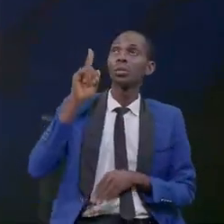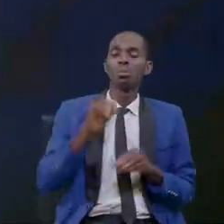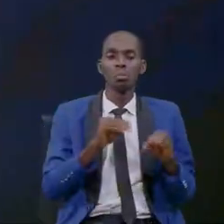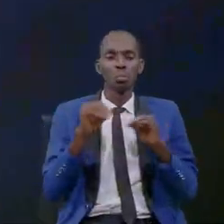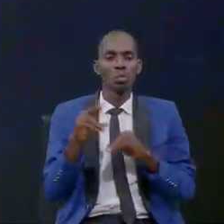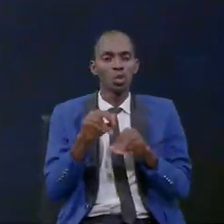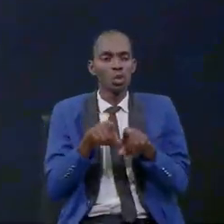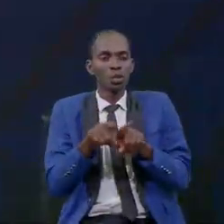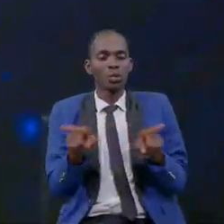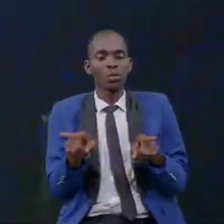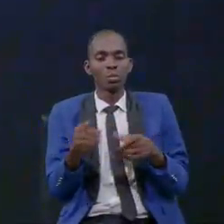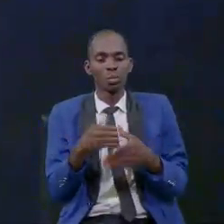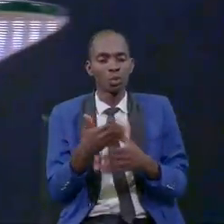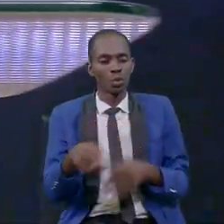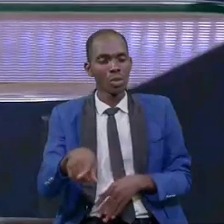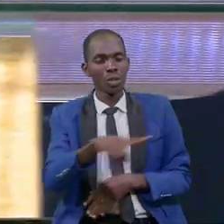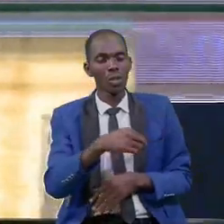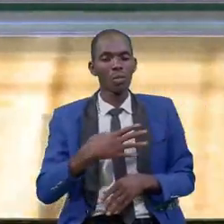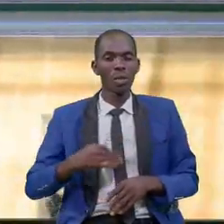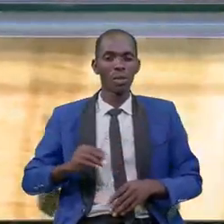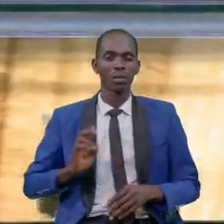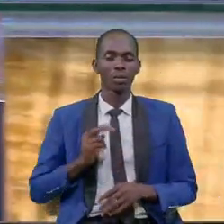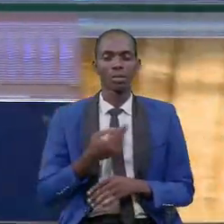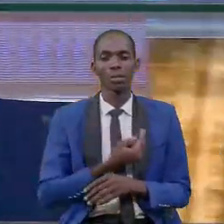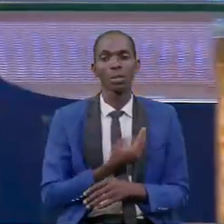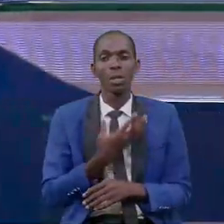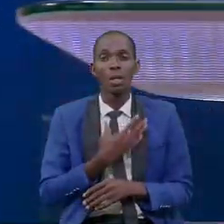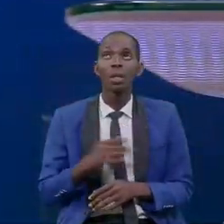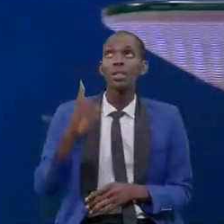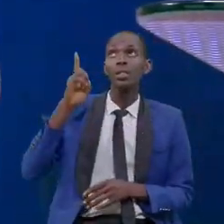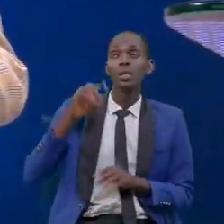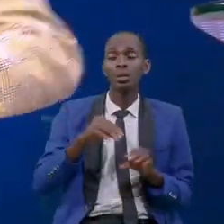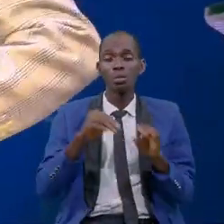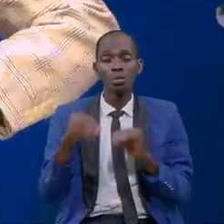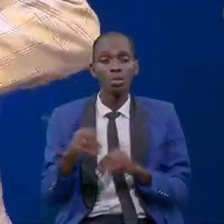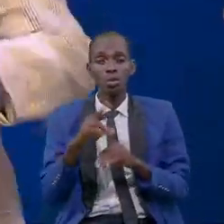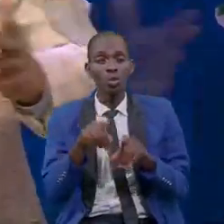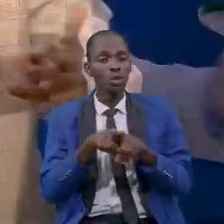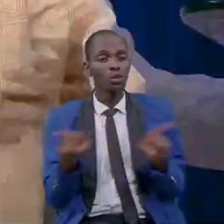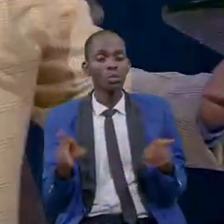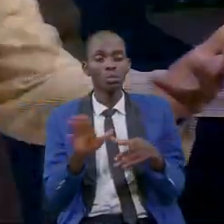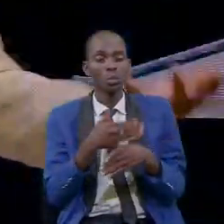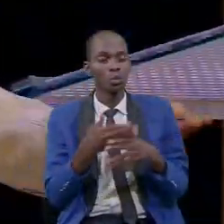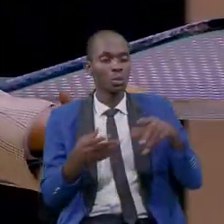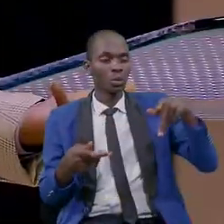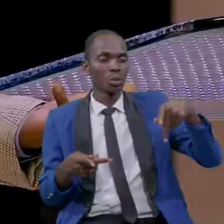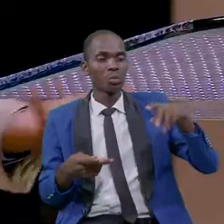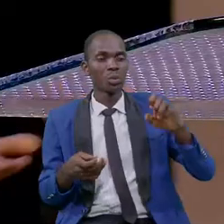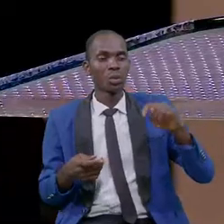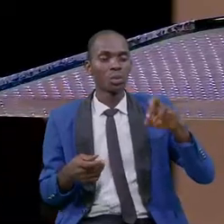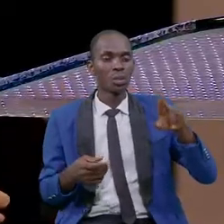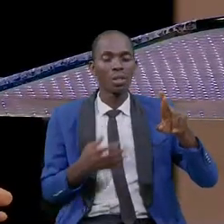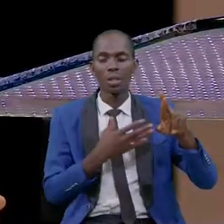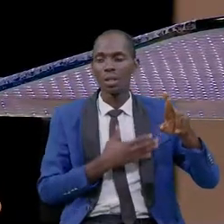aucune différence entre nous et eux. Pierre, il n'a fait aucune différence entre Pierre et